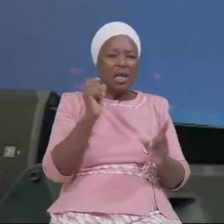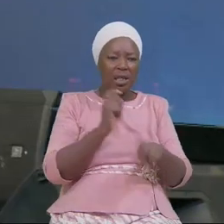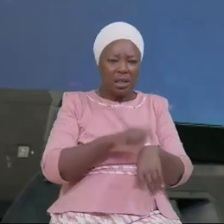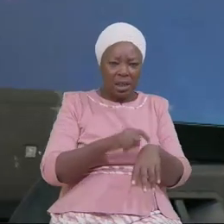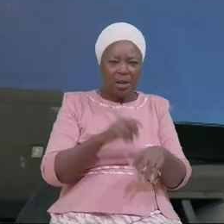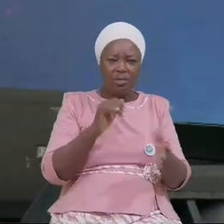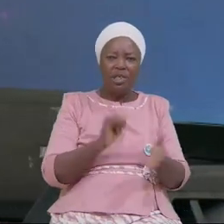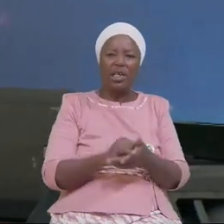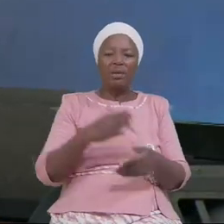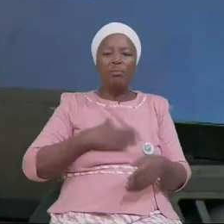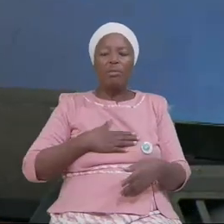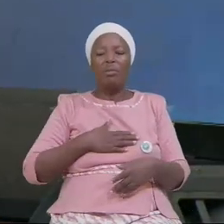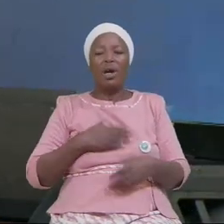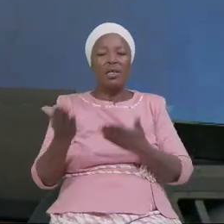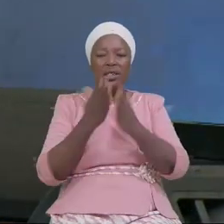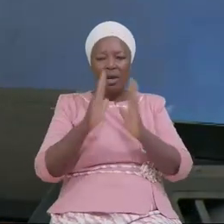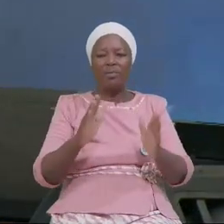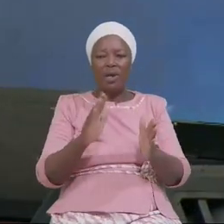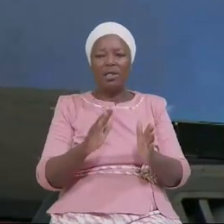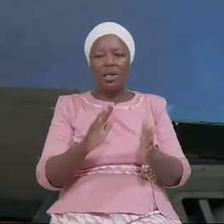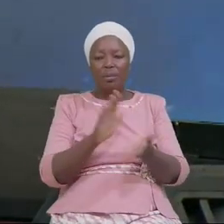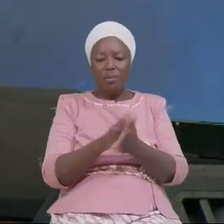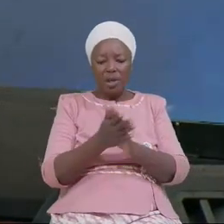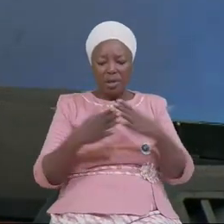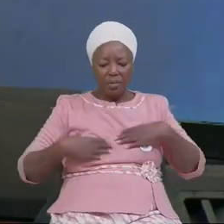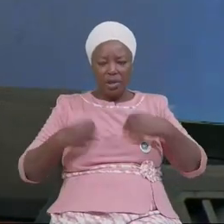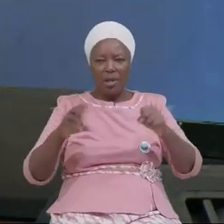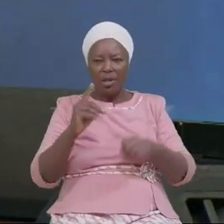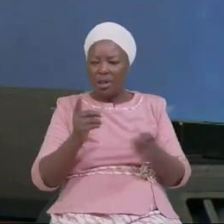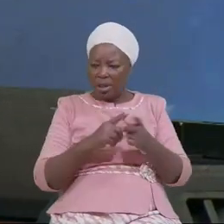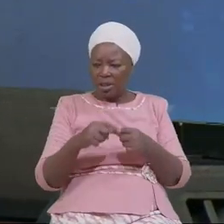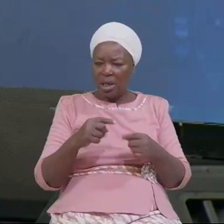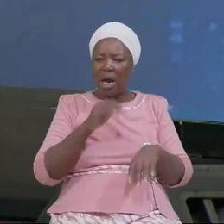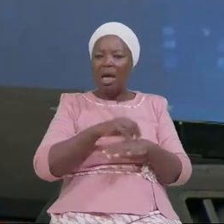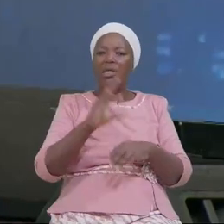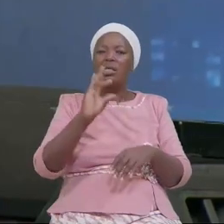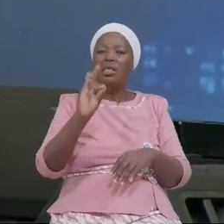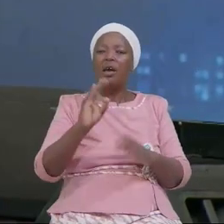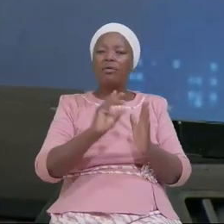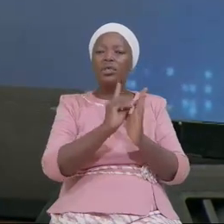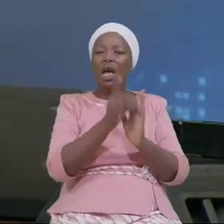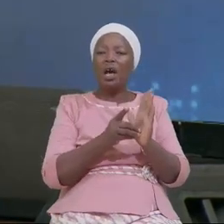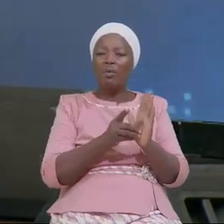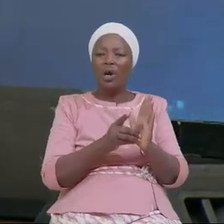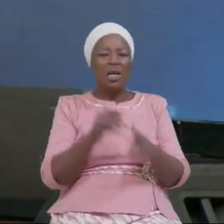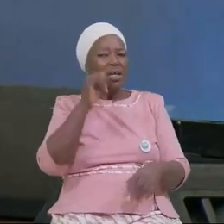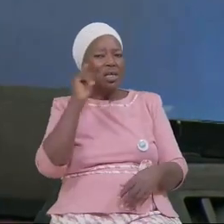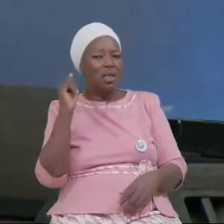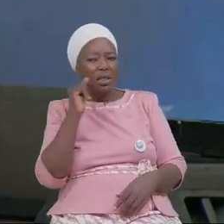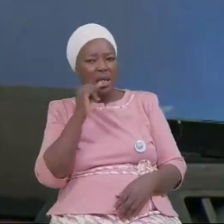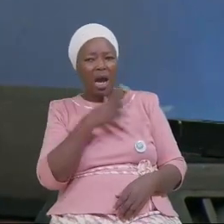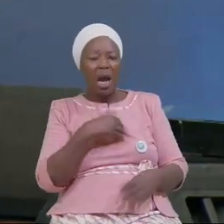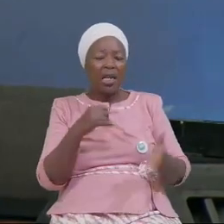à quelle heure était-il guéri. Ils lui ont dit à la septième heure, hier. Et c'était